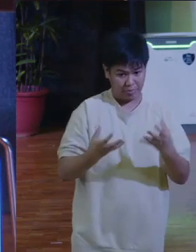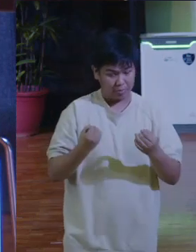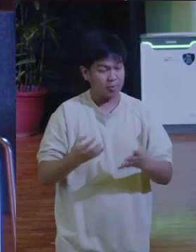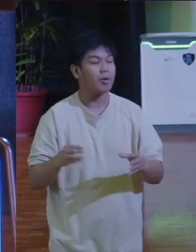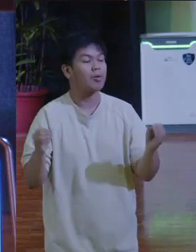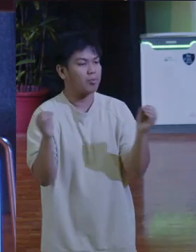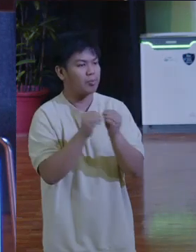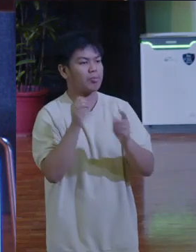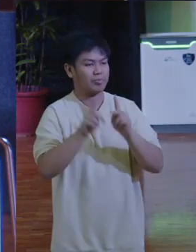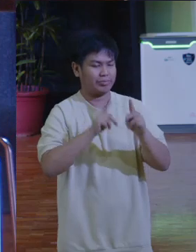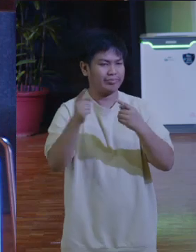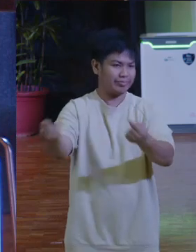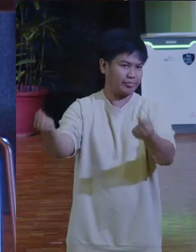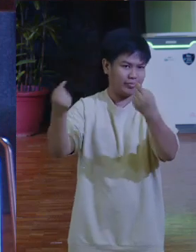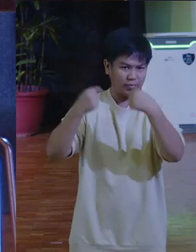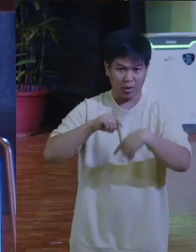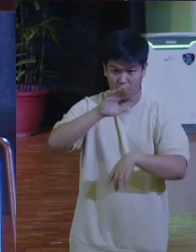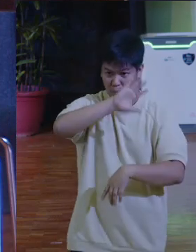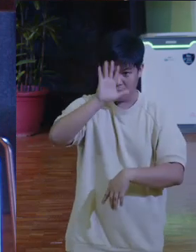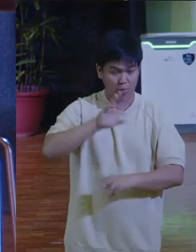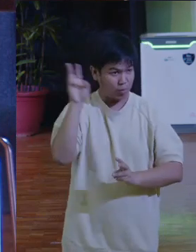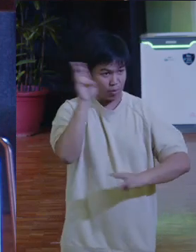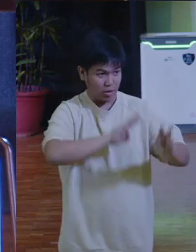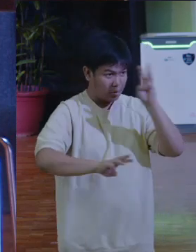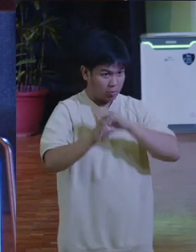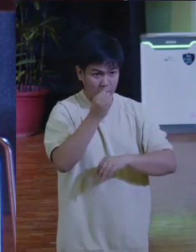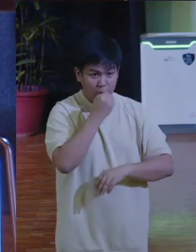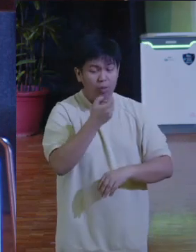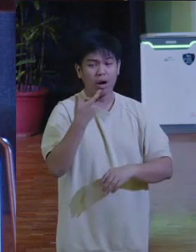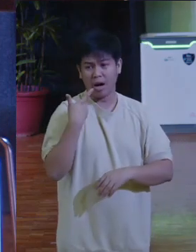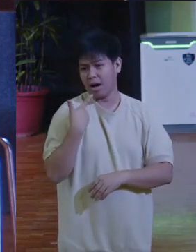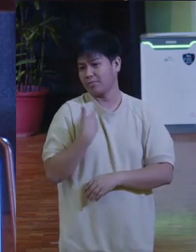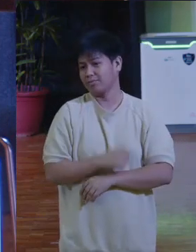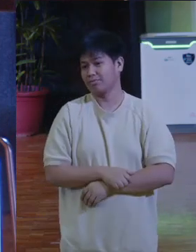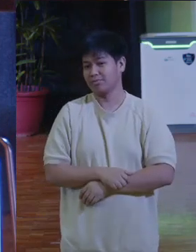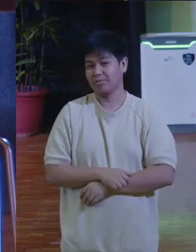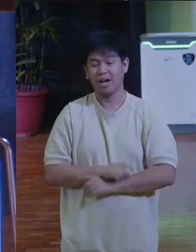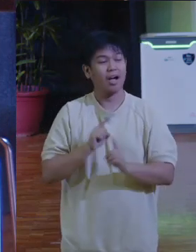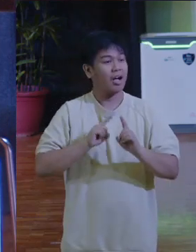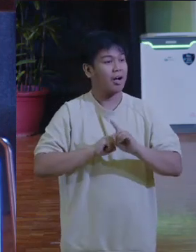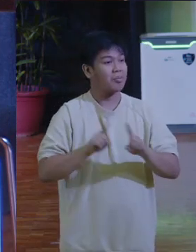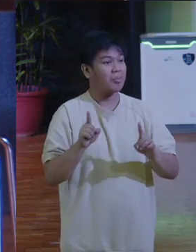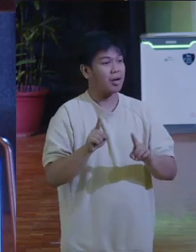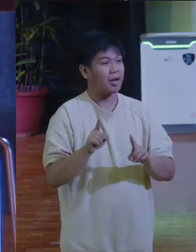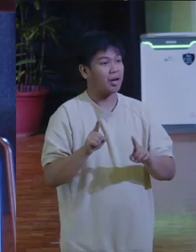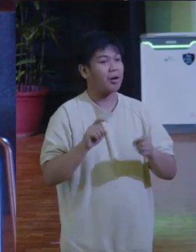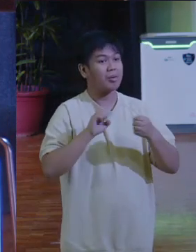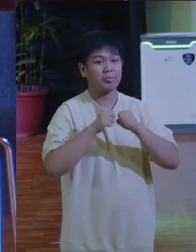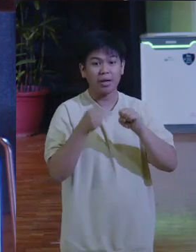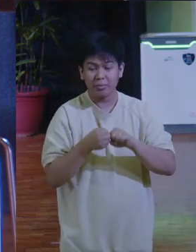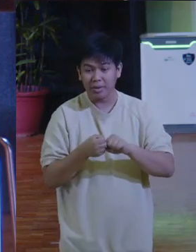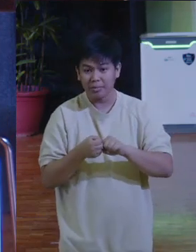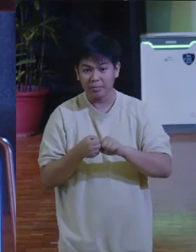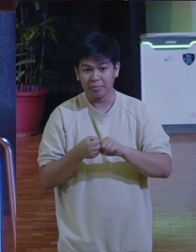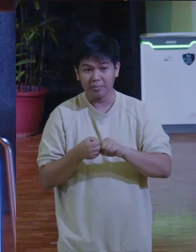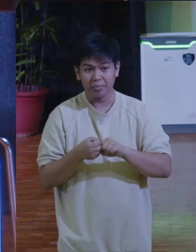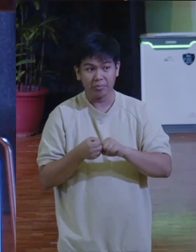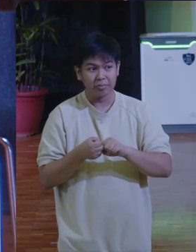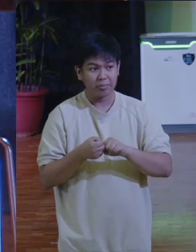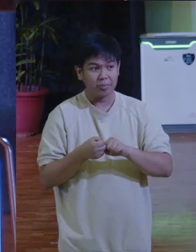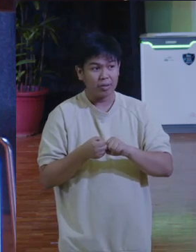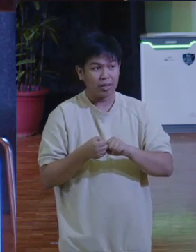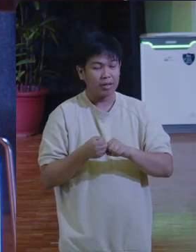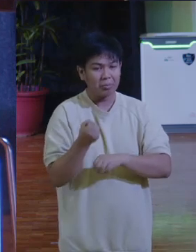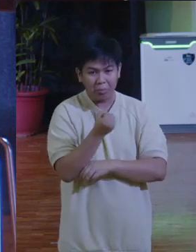bisita. Kaya huwag kayong mag-alala. Ang problema natin is a supply problem, not a demand